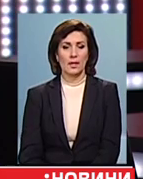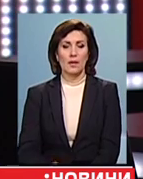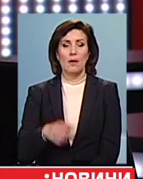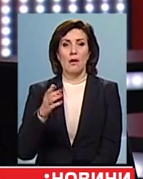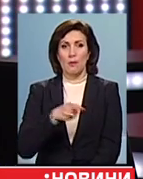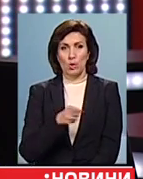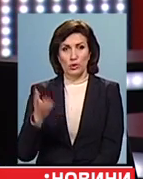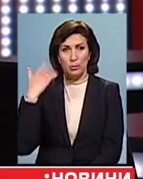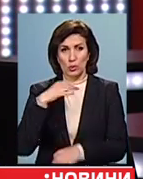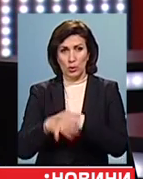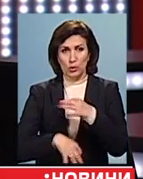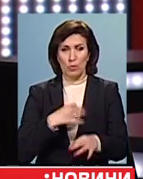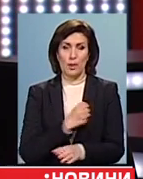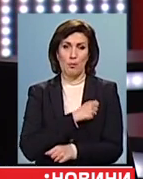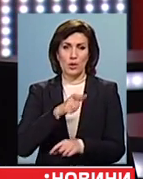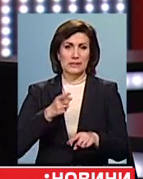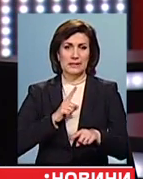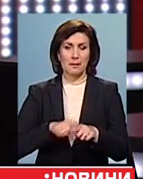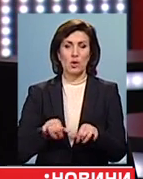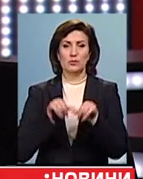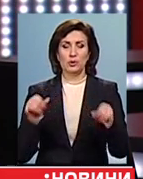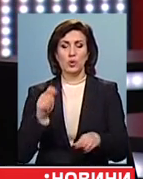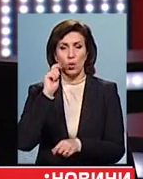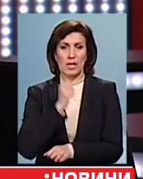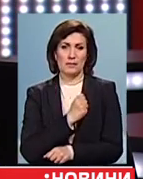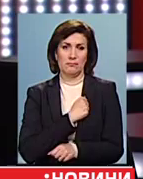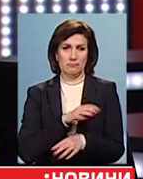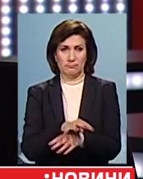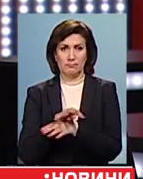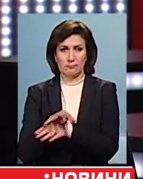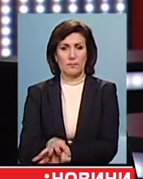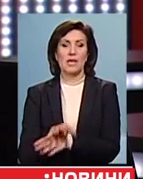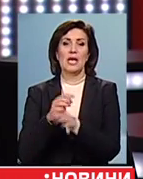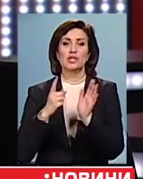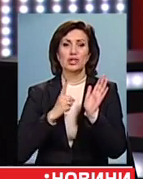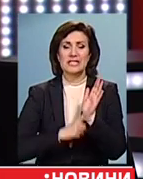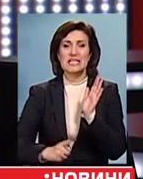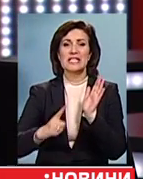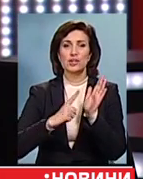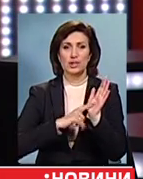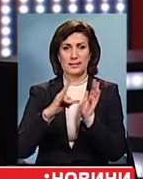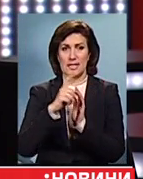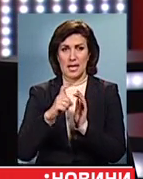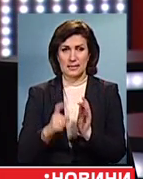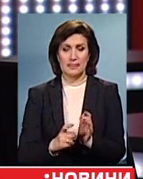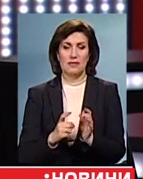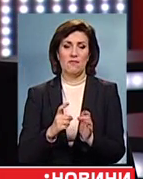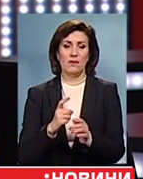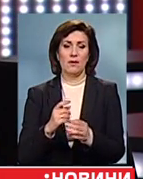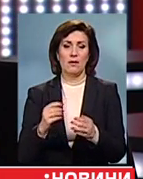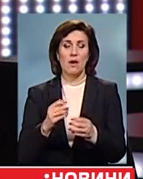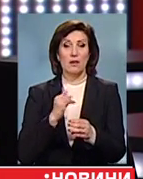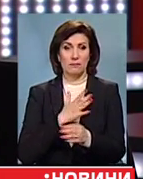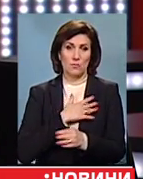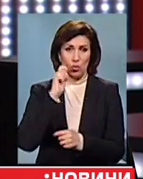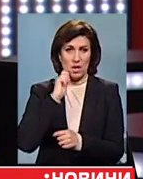Протягом минулої доби бойовики стрімко збільшили обстріли українських позицій. Вони відкривали вогонь 66 разів. Іноді українські воїни